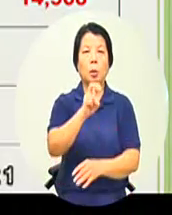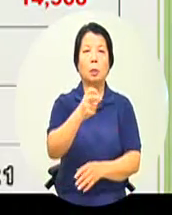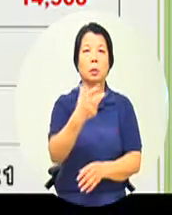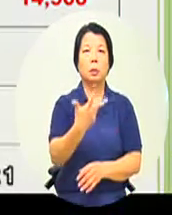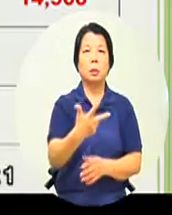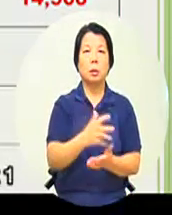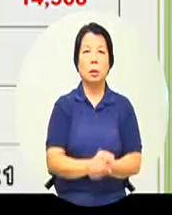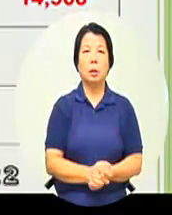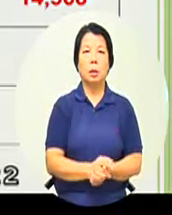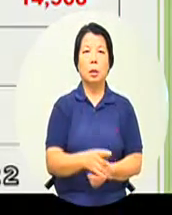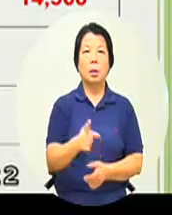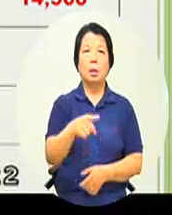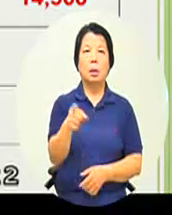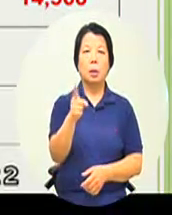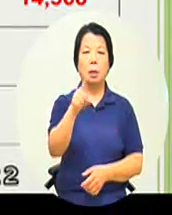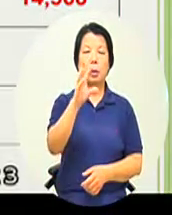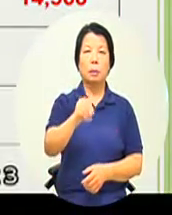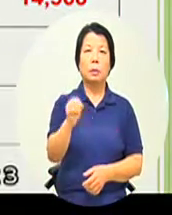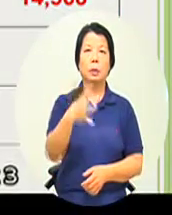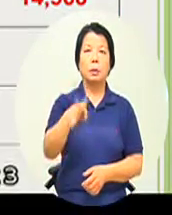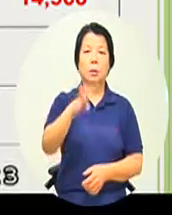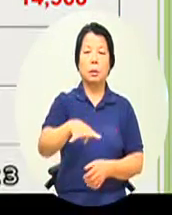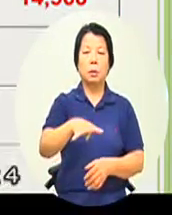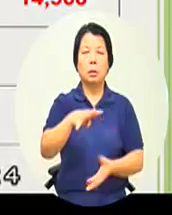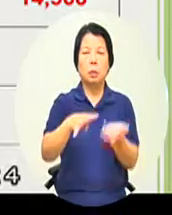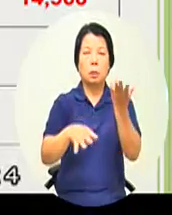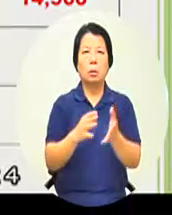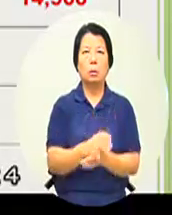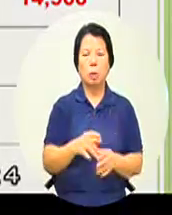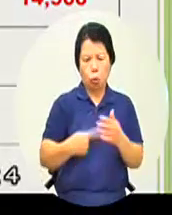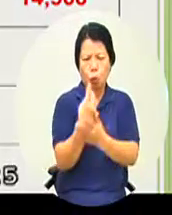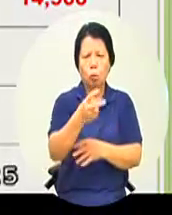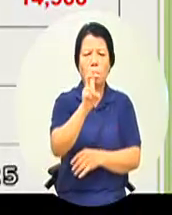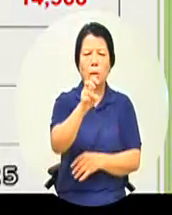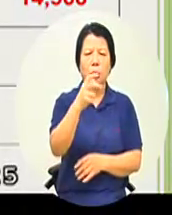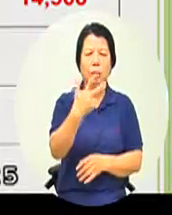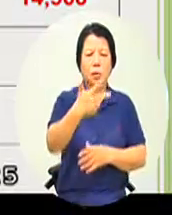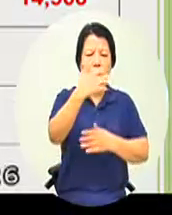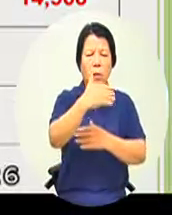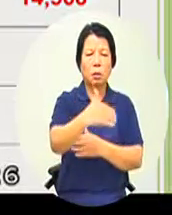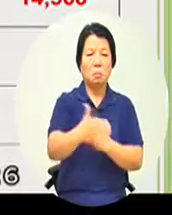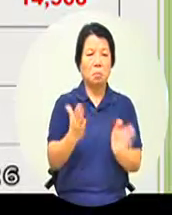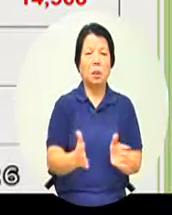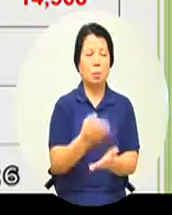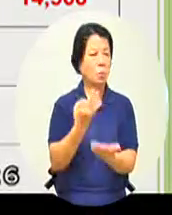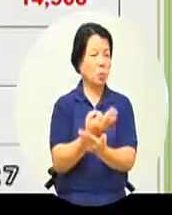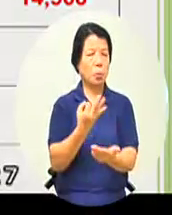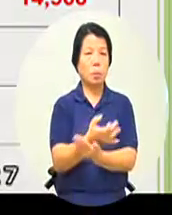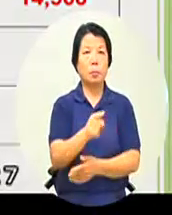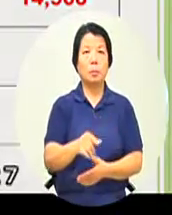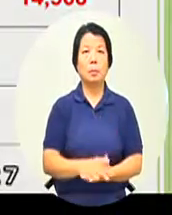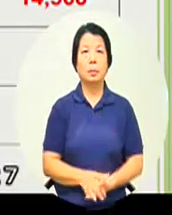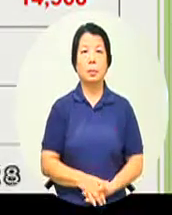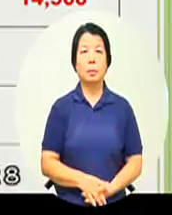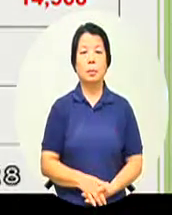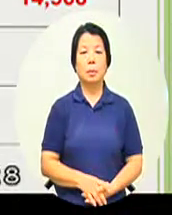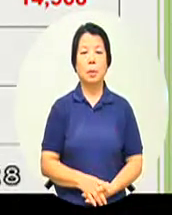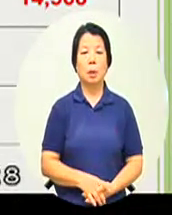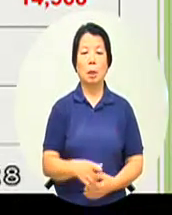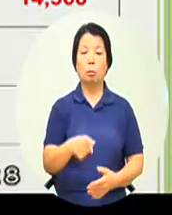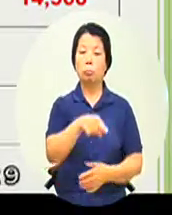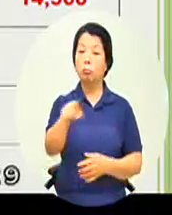14500大概八，你用二七班的靠够嘞，还不支持啊？一班有你40名哦，带上几个嘞，啊，剩下要用你倒